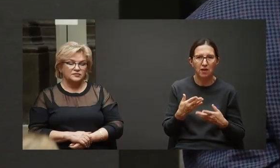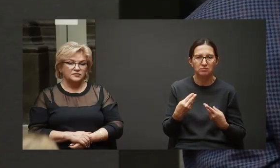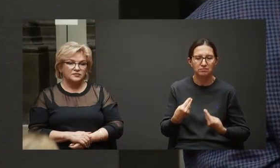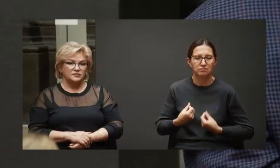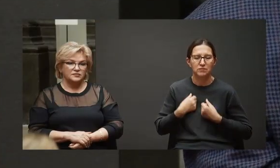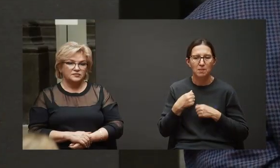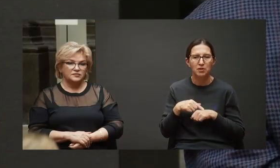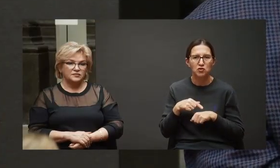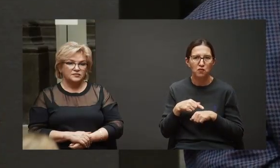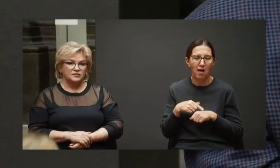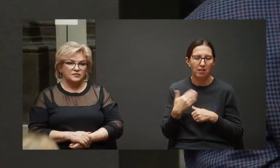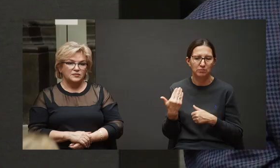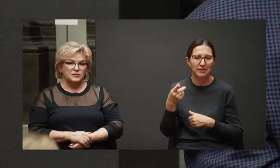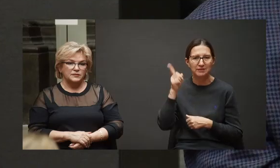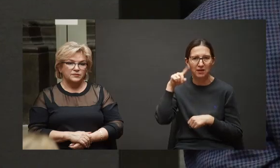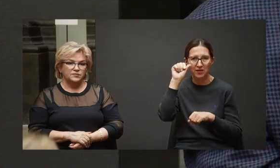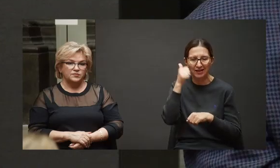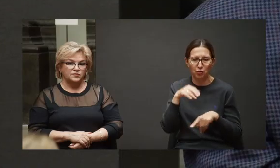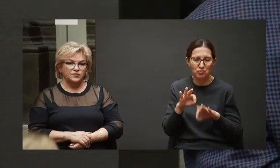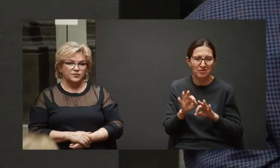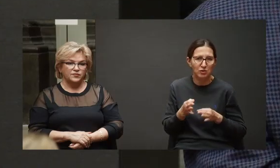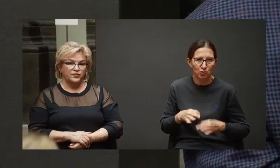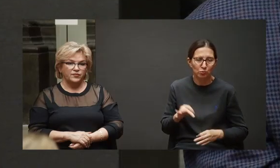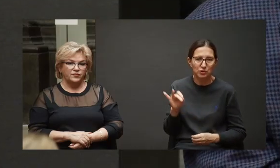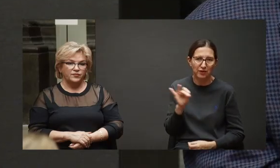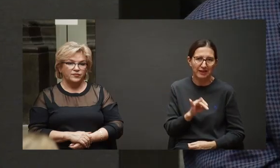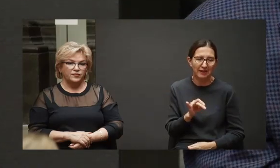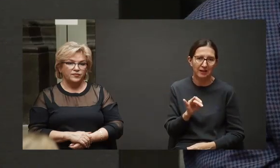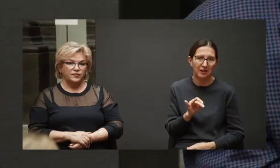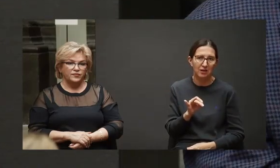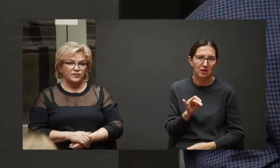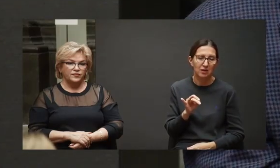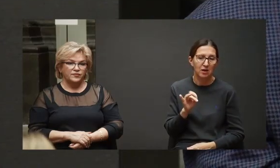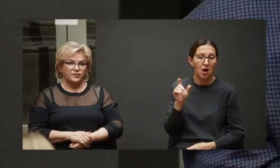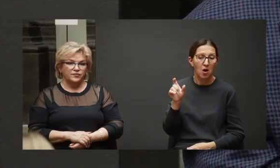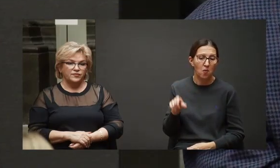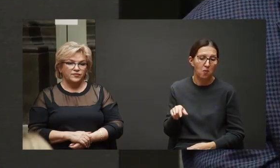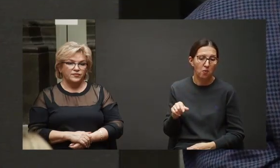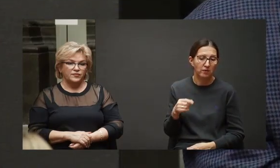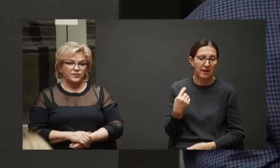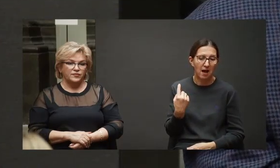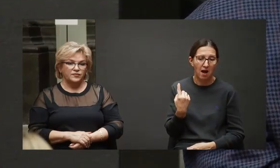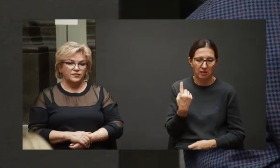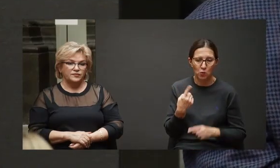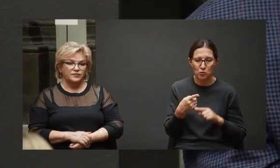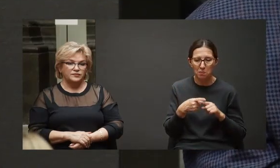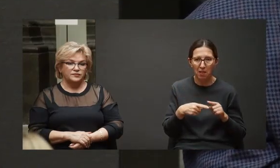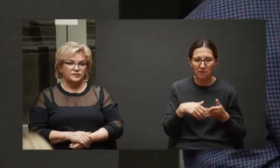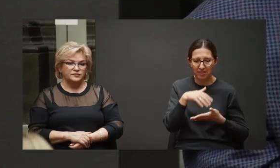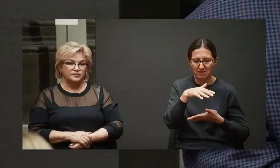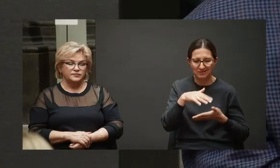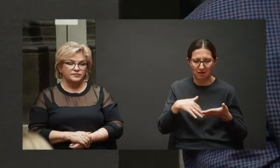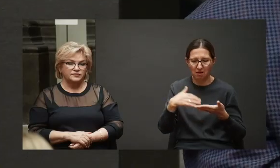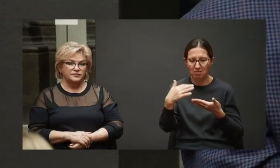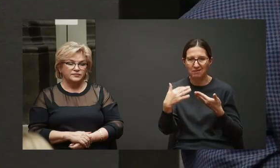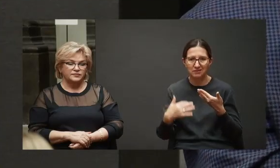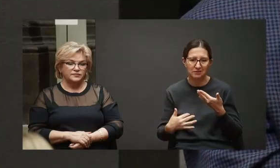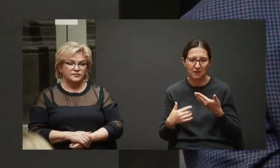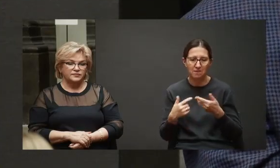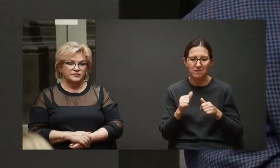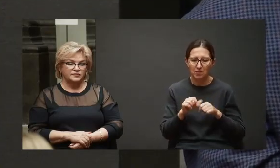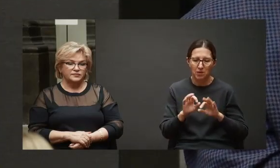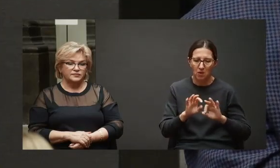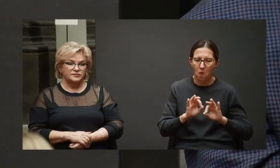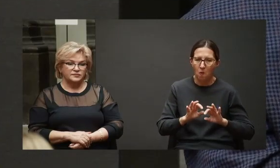искусство. И вот он полторы страницы посвятил описанию